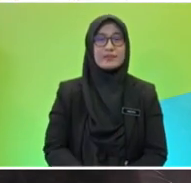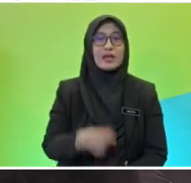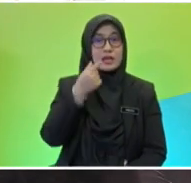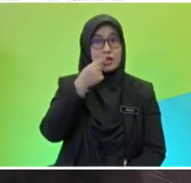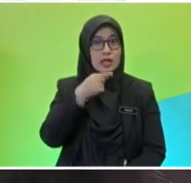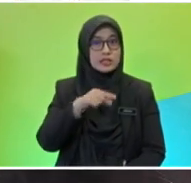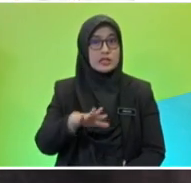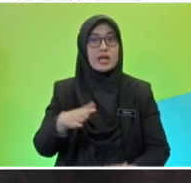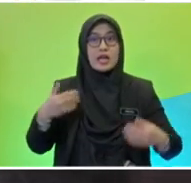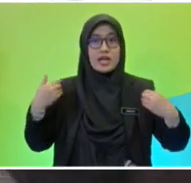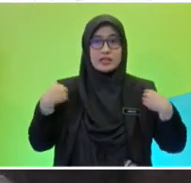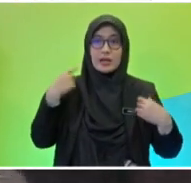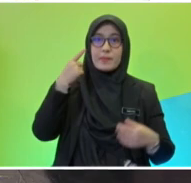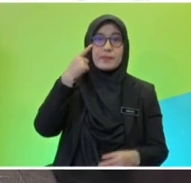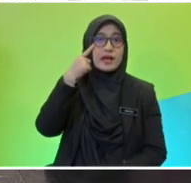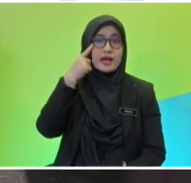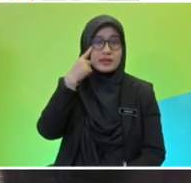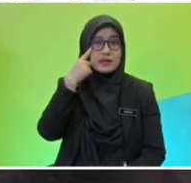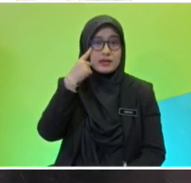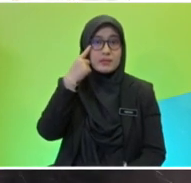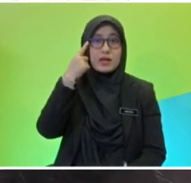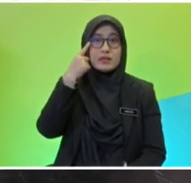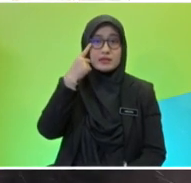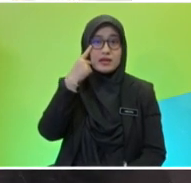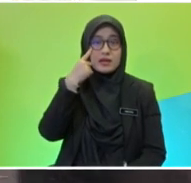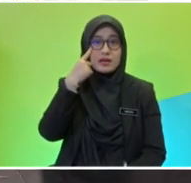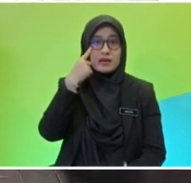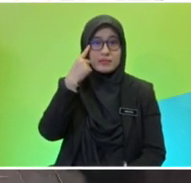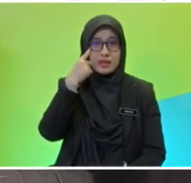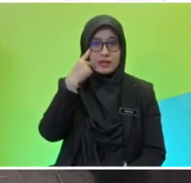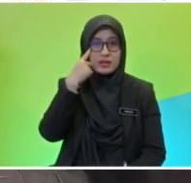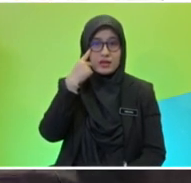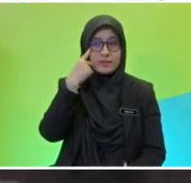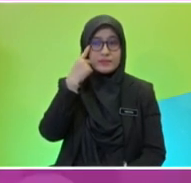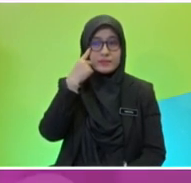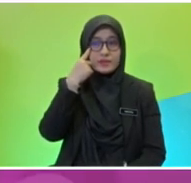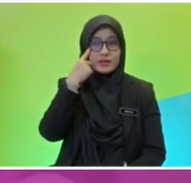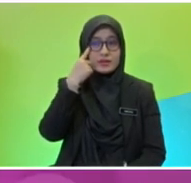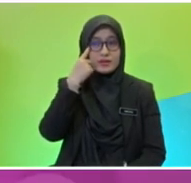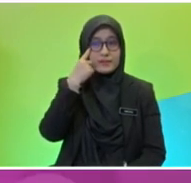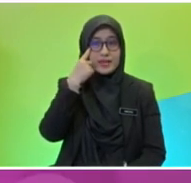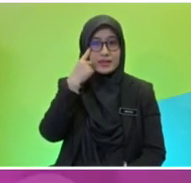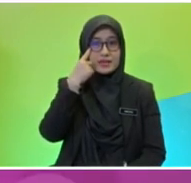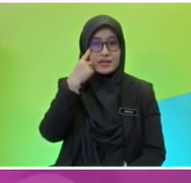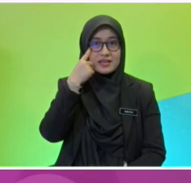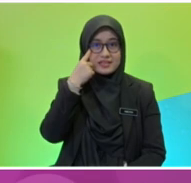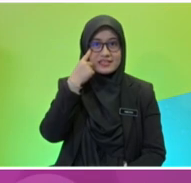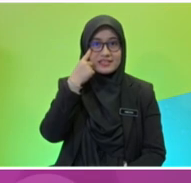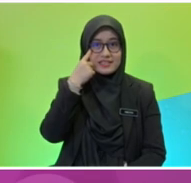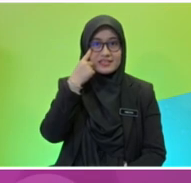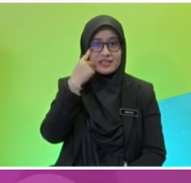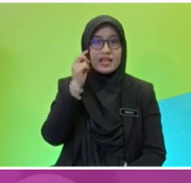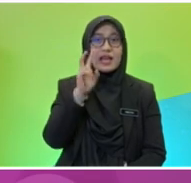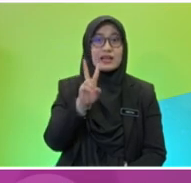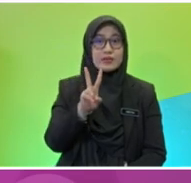ada mata. Sebut mata. Mata. Mana mata? Mata. Mata dia yang sini cikgu. Tak kecil je kan? Okey, yang